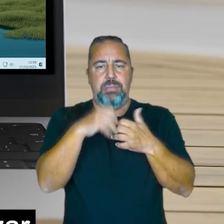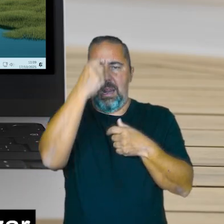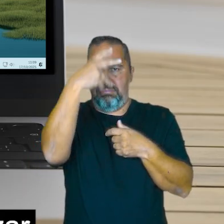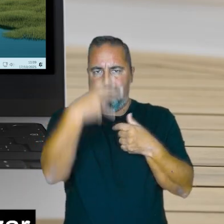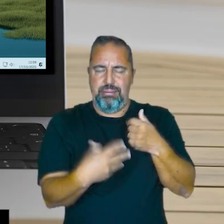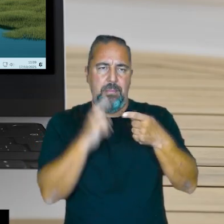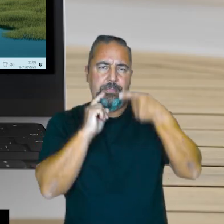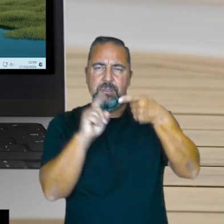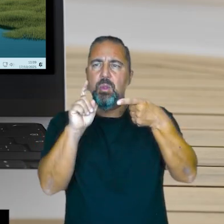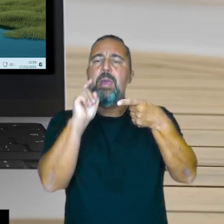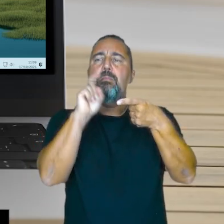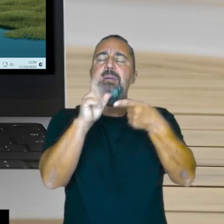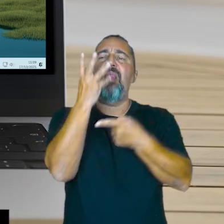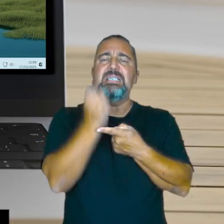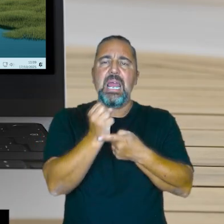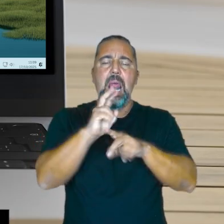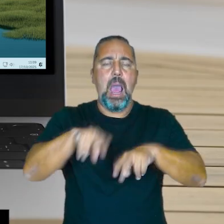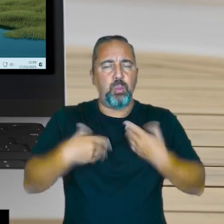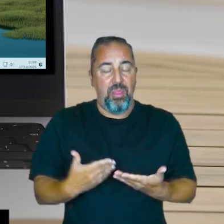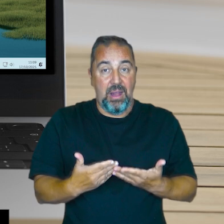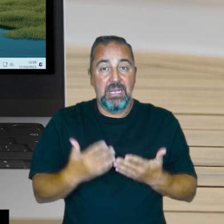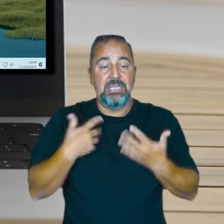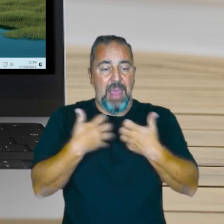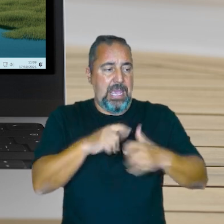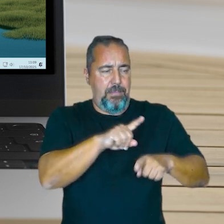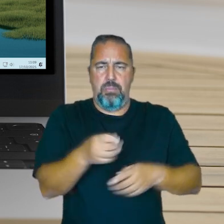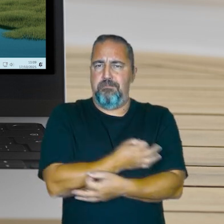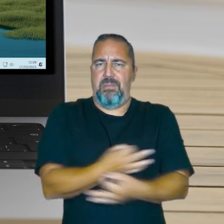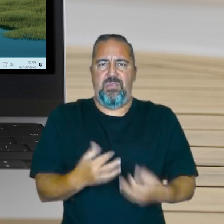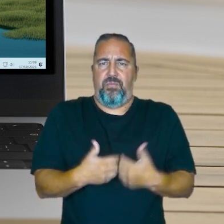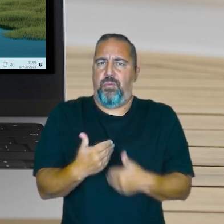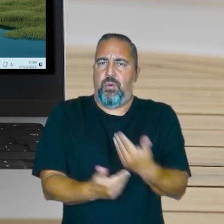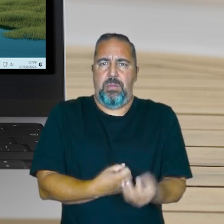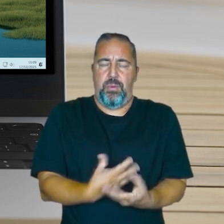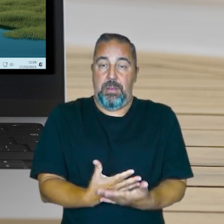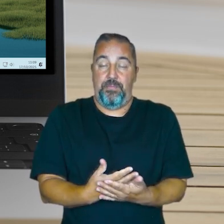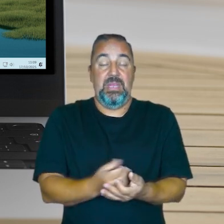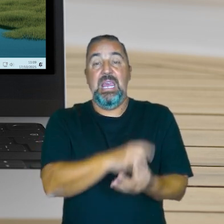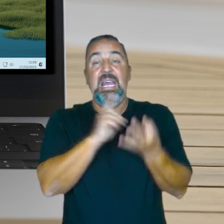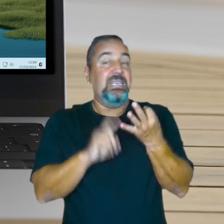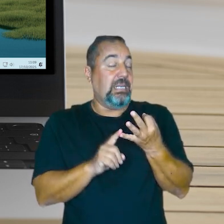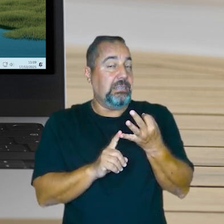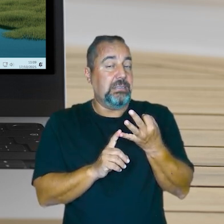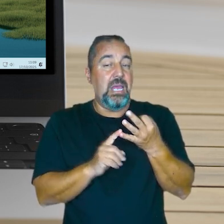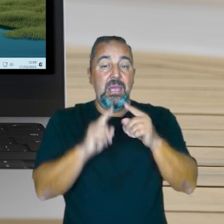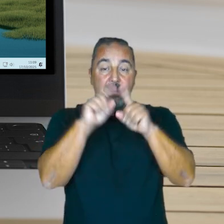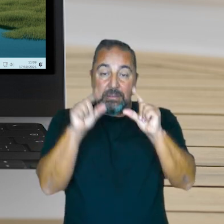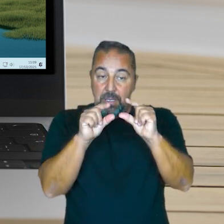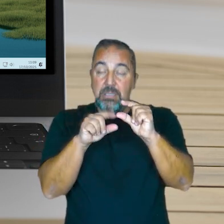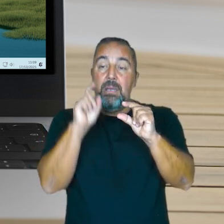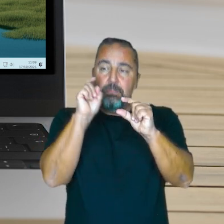y actualizar. Sakatuz, ekipoa egunean utziko duzu. Hiru, aktibatu. Obtén las